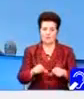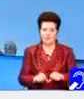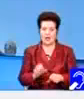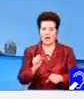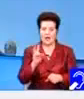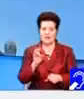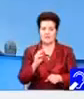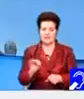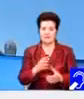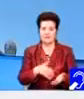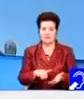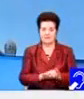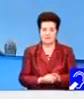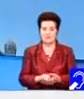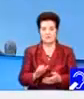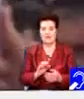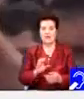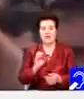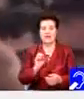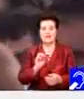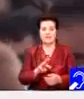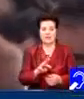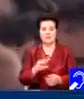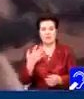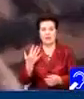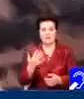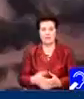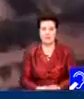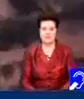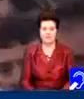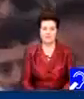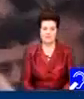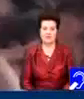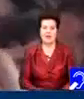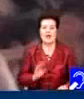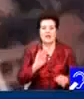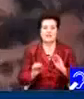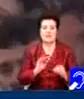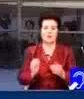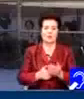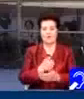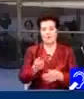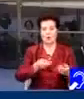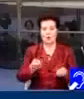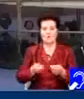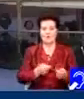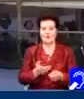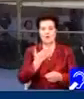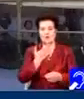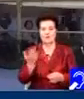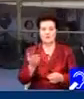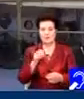Antisistem și de Ligă, partid de extremă dreapta. Instalarea noului guvern pune capăt unei săptămâni